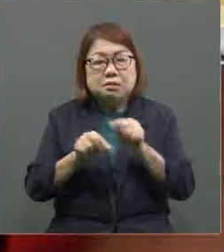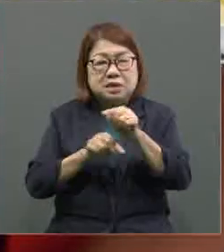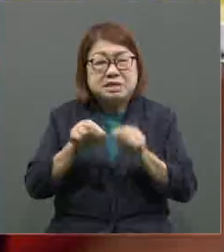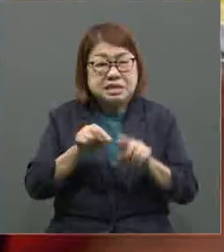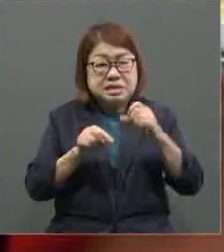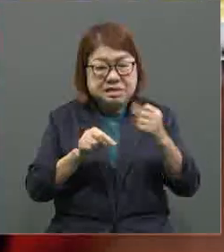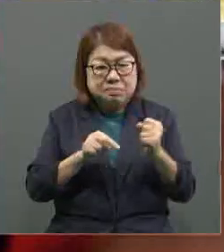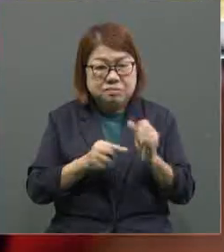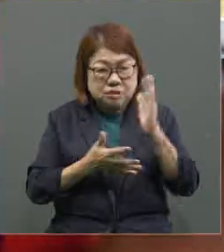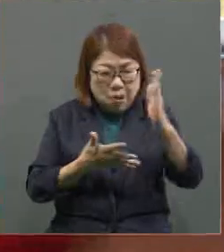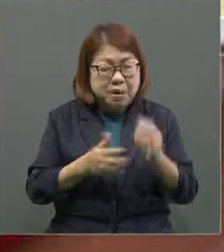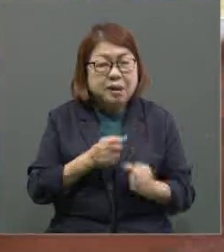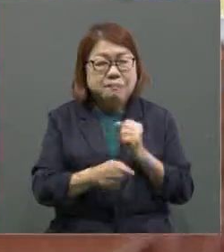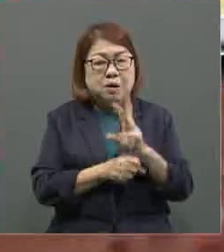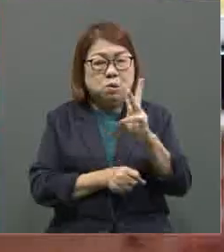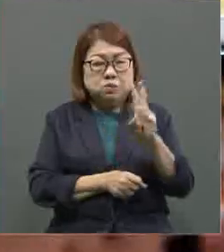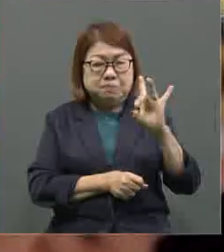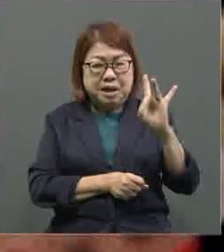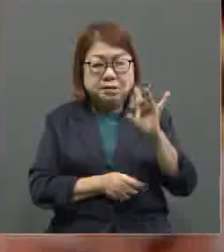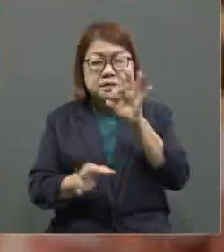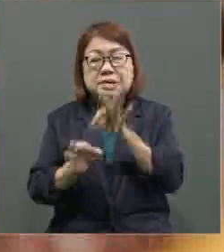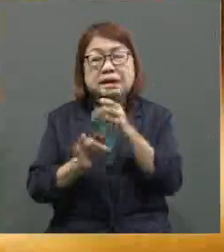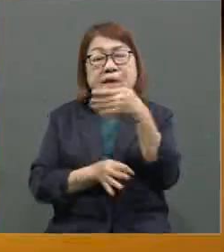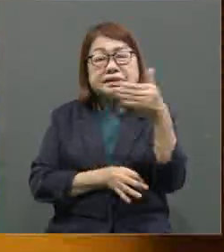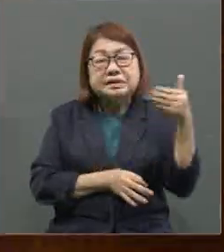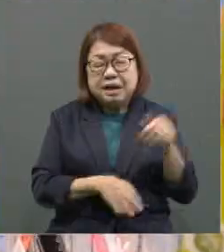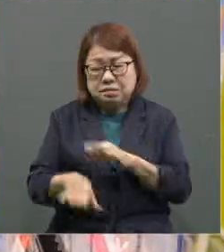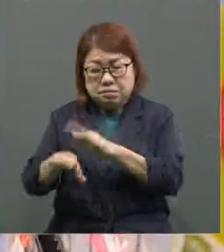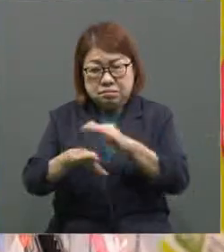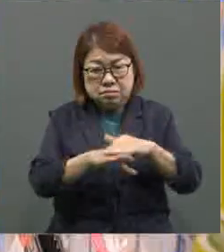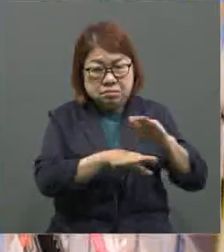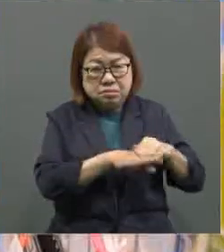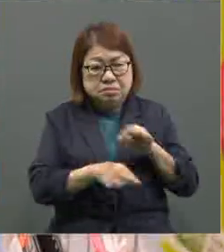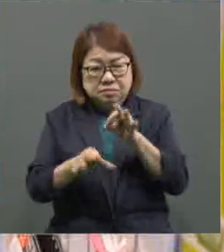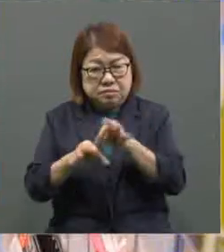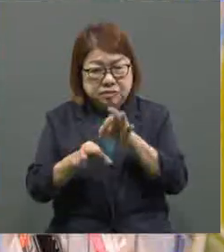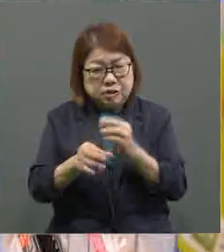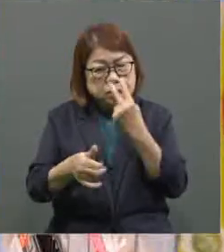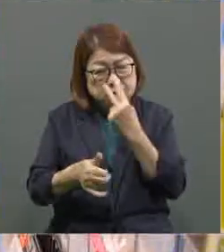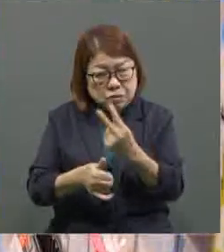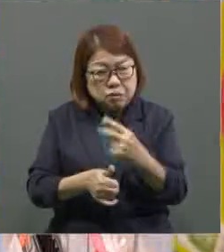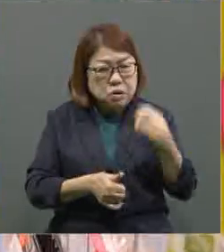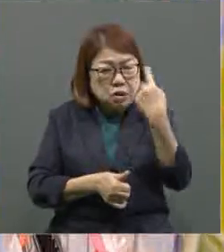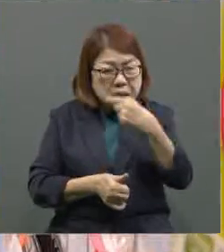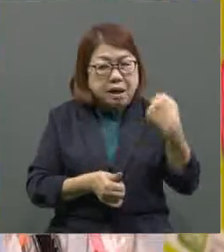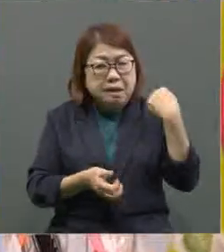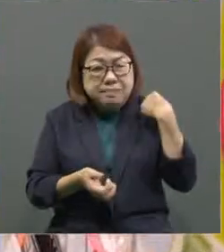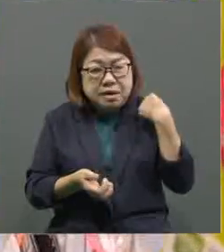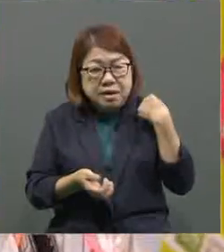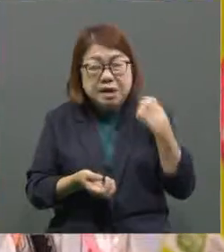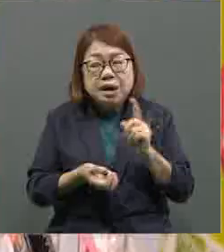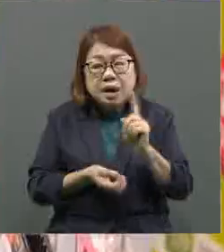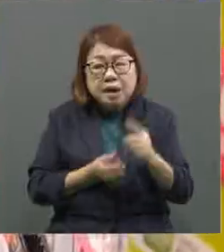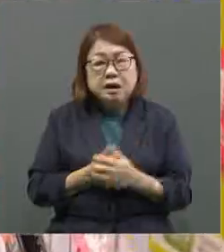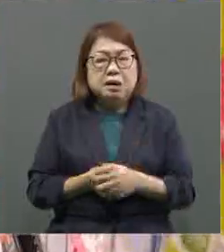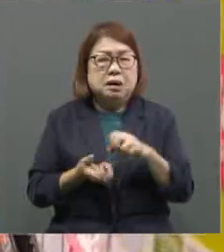ปี 2568ซึ่งทางแบงก์ชาติก็กำชับให้ธนาคารติดตามแล้วก็ช่วยเหลือลูกหนี้บัตรเครดิตที่มีสัญญาณว่า